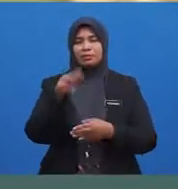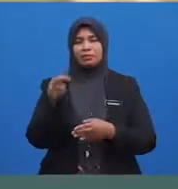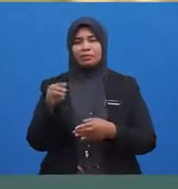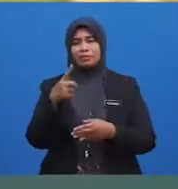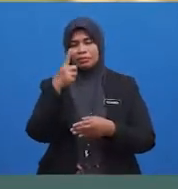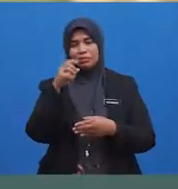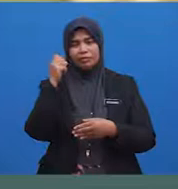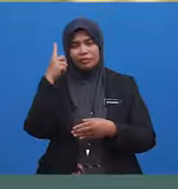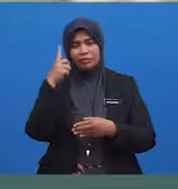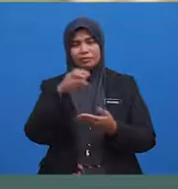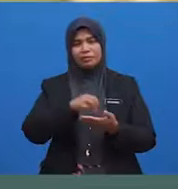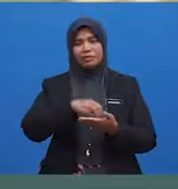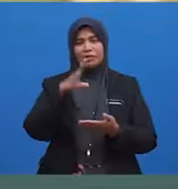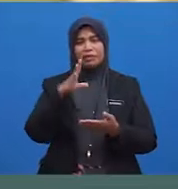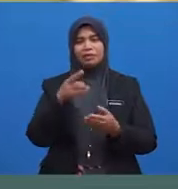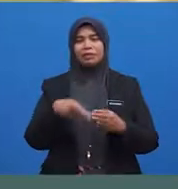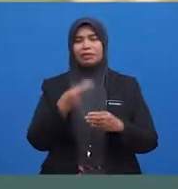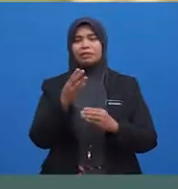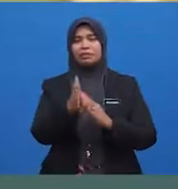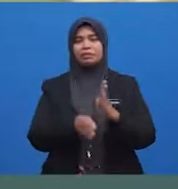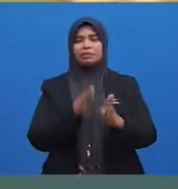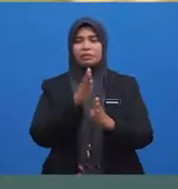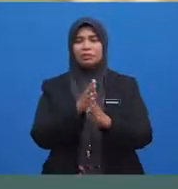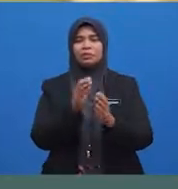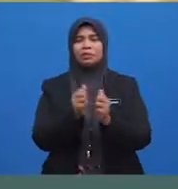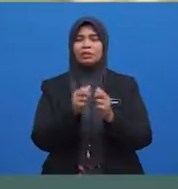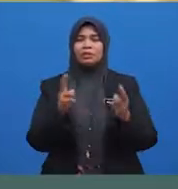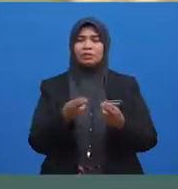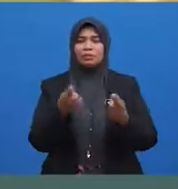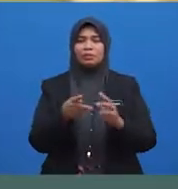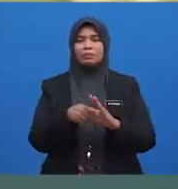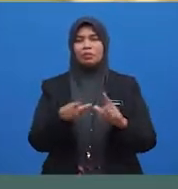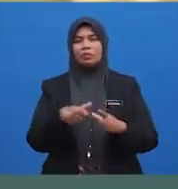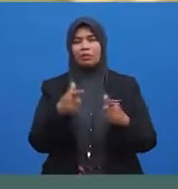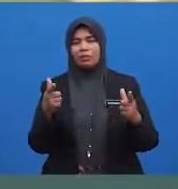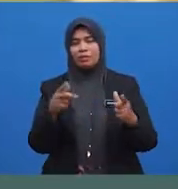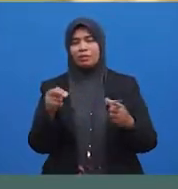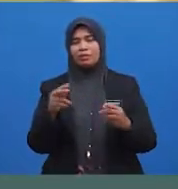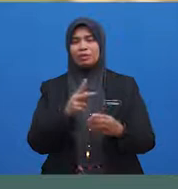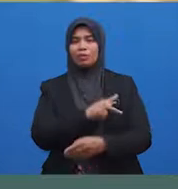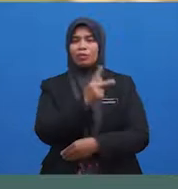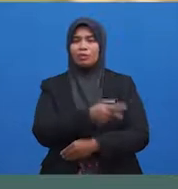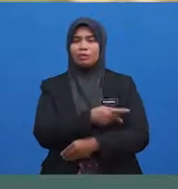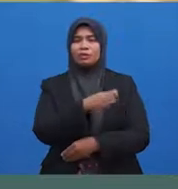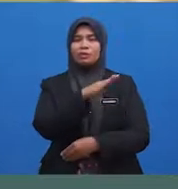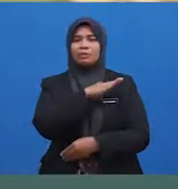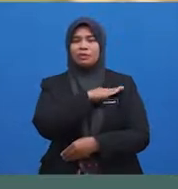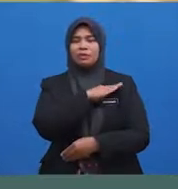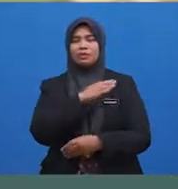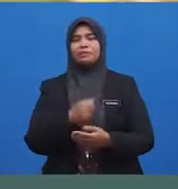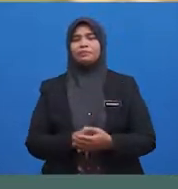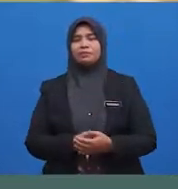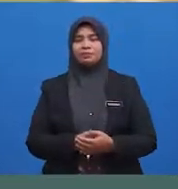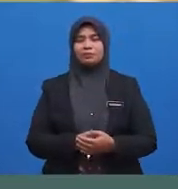antara kekayaan hasil bumi ini dengan usaha perluasan kuasa British di negeri Perak, Selangor,